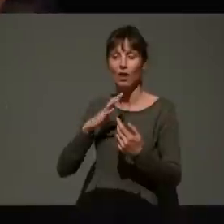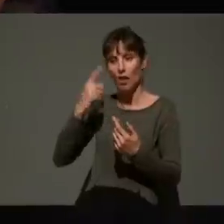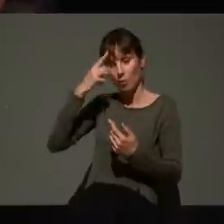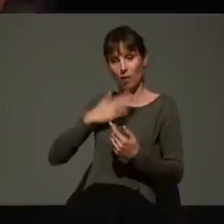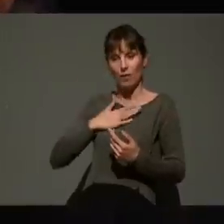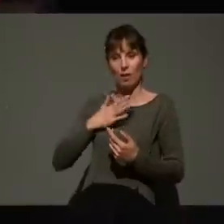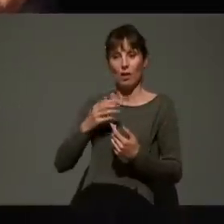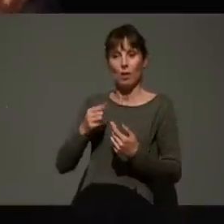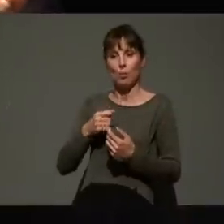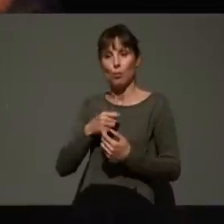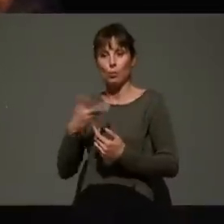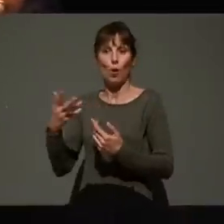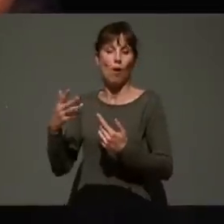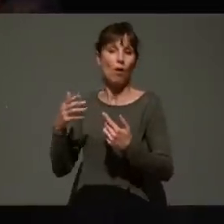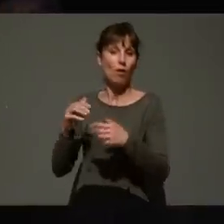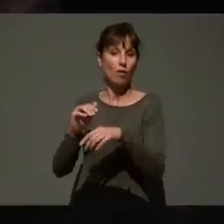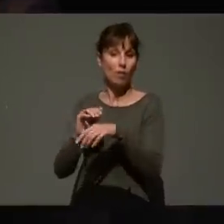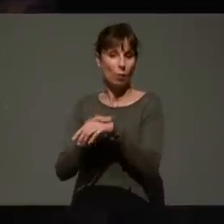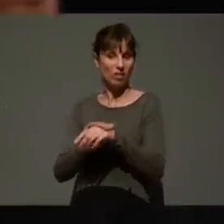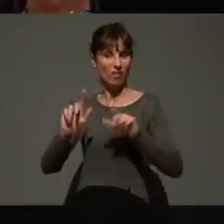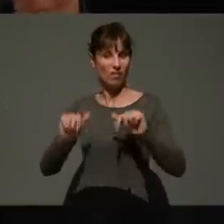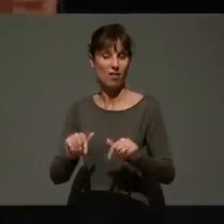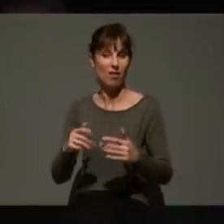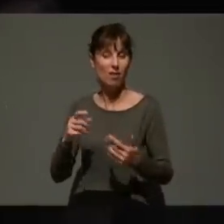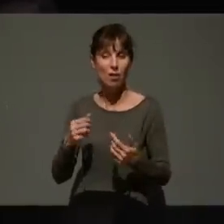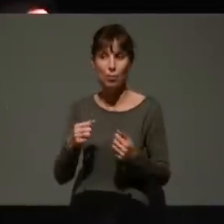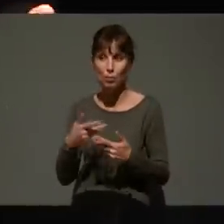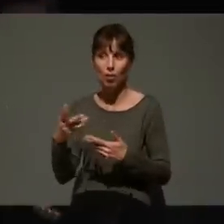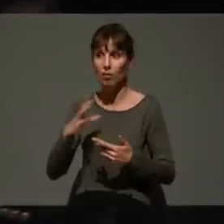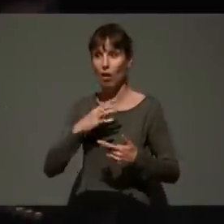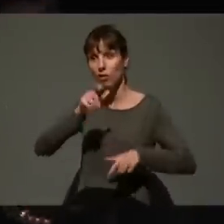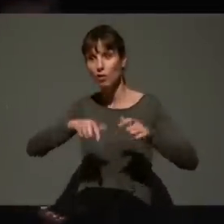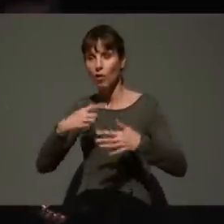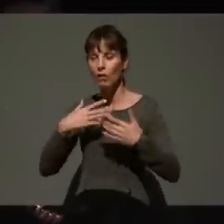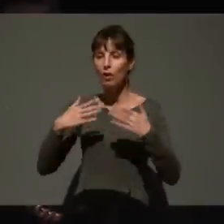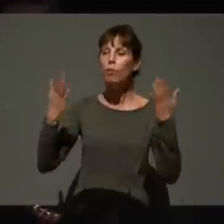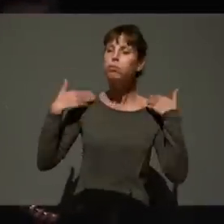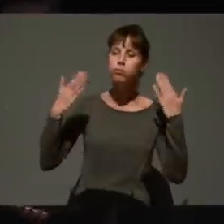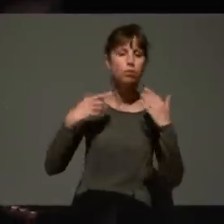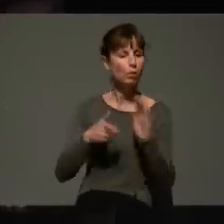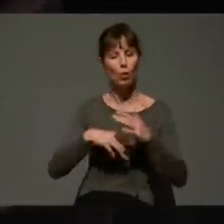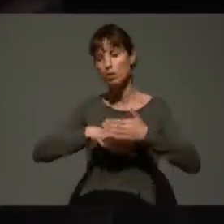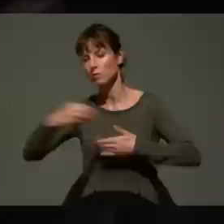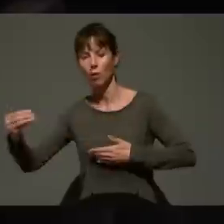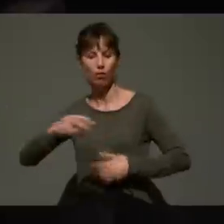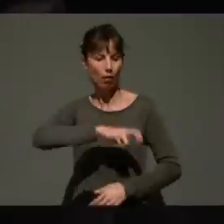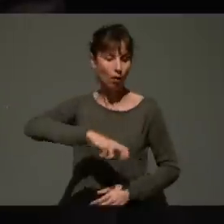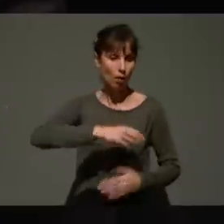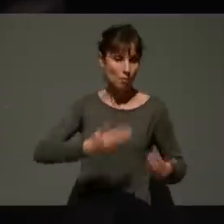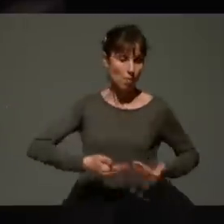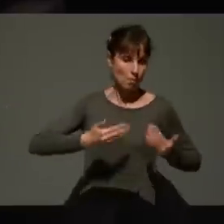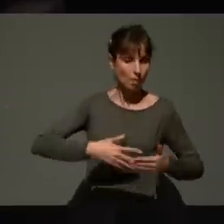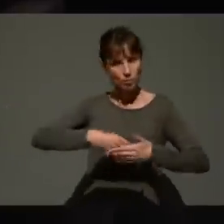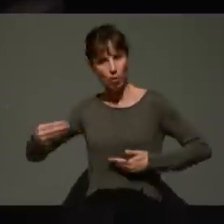plusieurs types de réponses. Il y a vraiment des gens qui ont envie de sortir de chez eux, ça leur fait du bien. Et puis il y en a d'autres